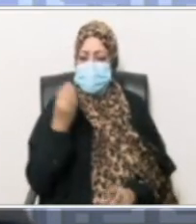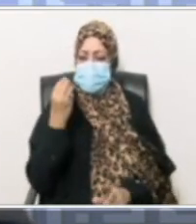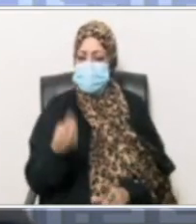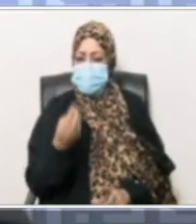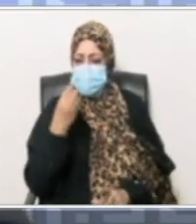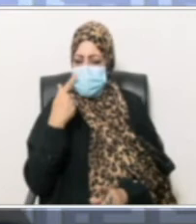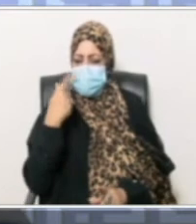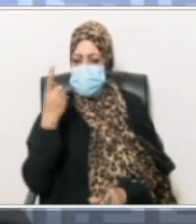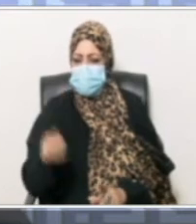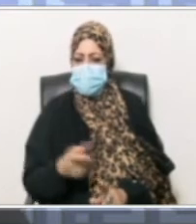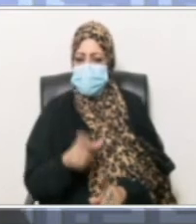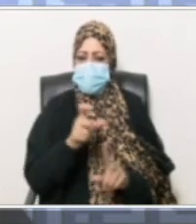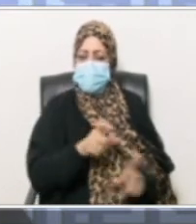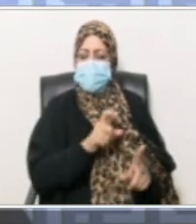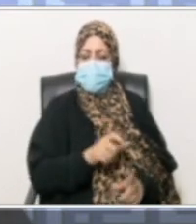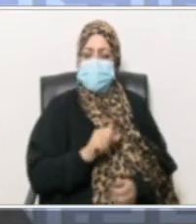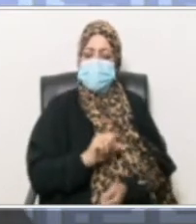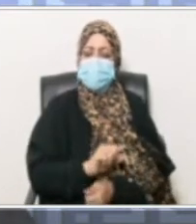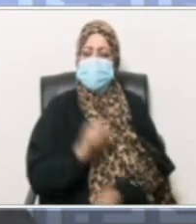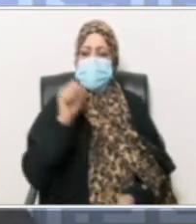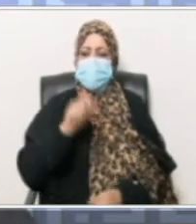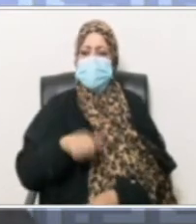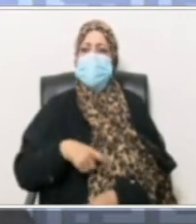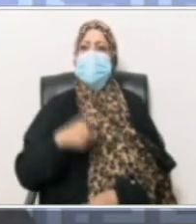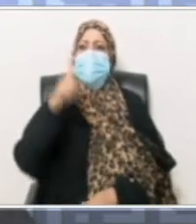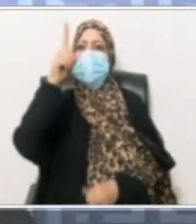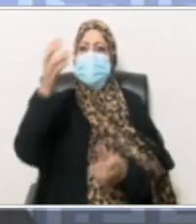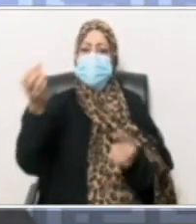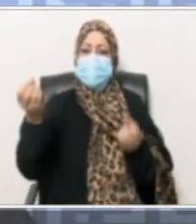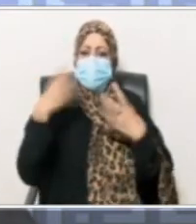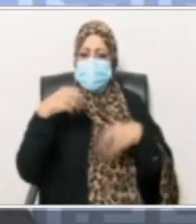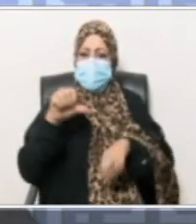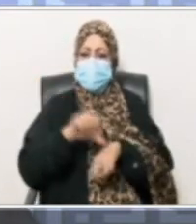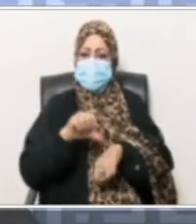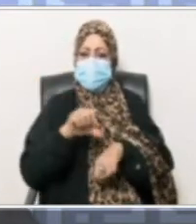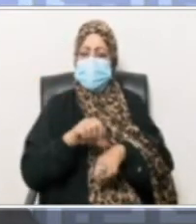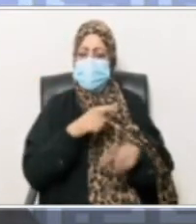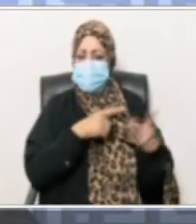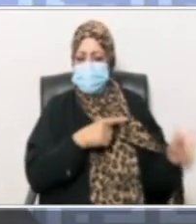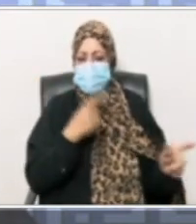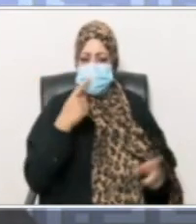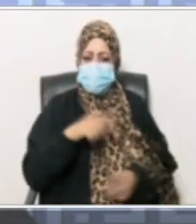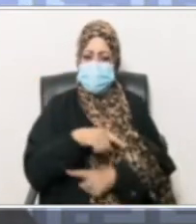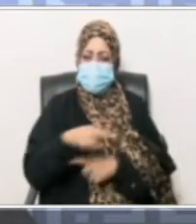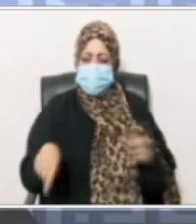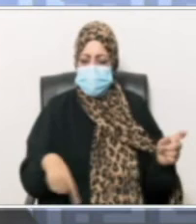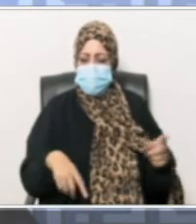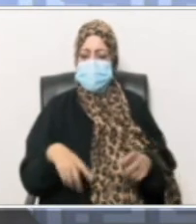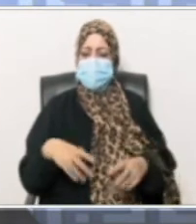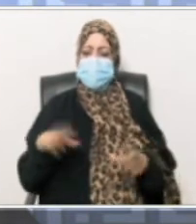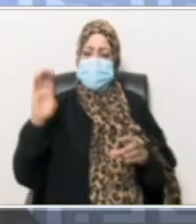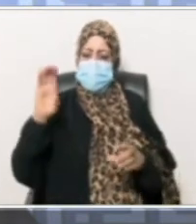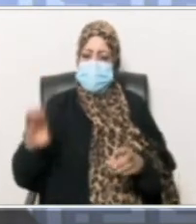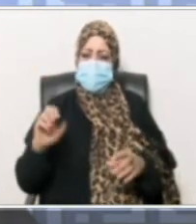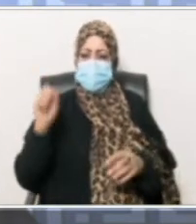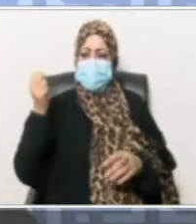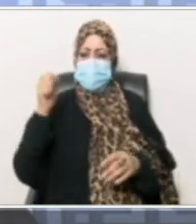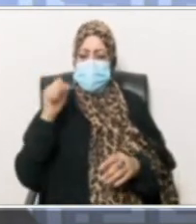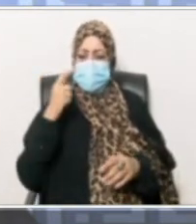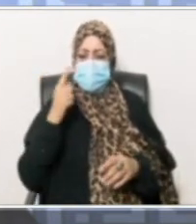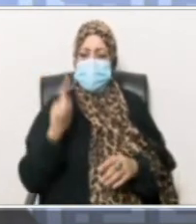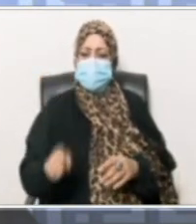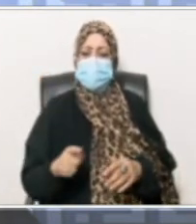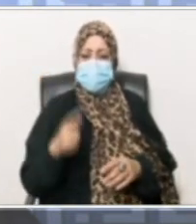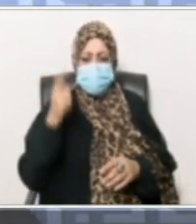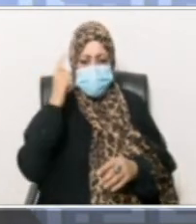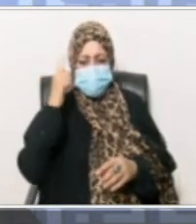وجل به على أهلنا في طرابلس وما حولها وفي جنوب طرابلس وفي ترهونة ما علمنا هذه المقابر وما خرجت هذه